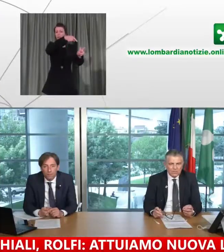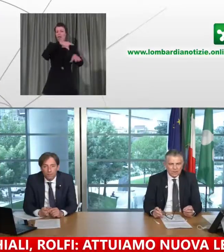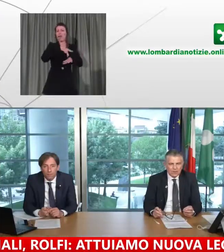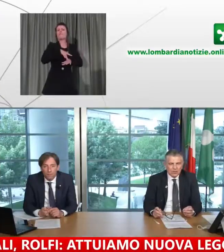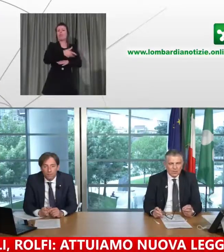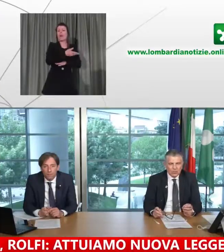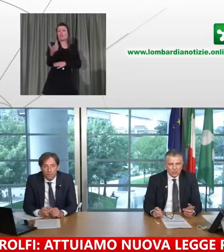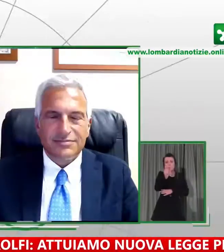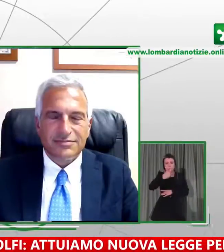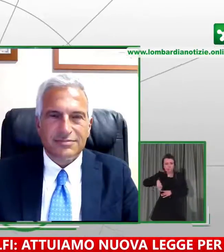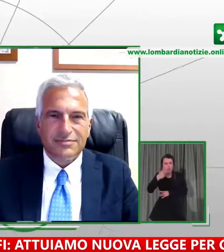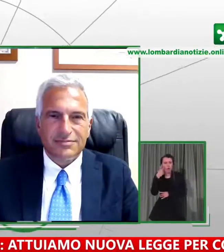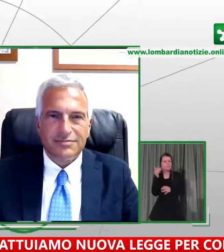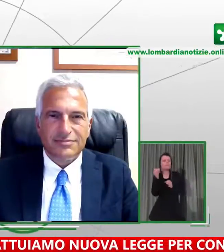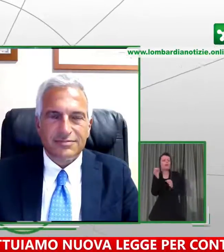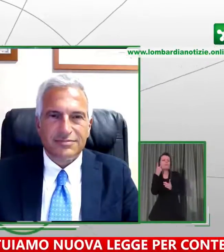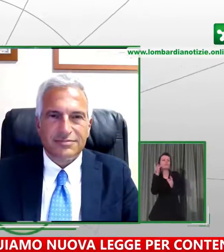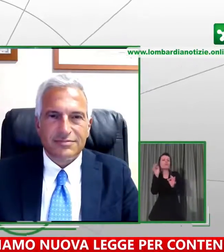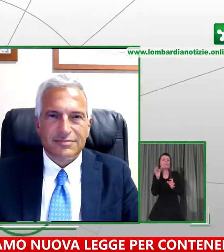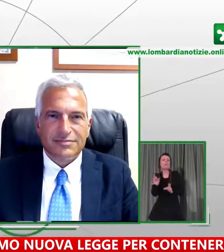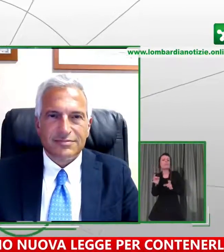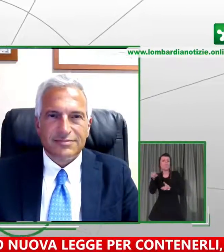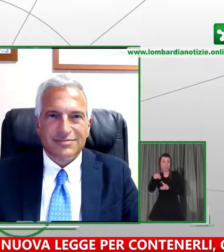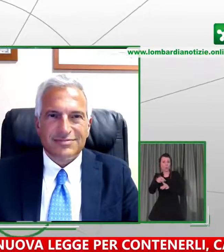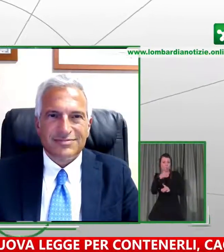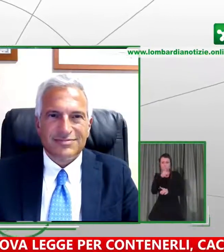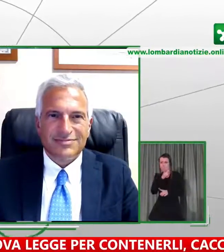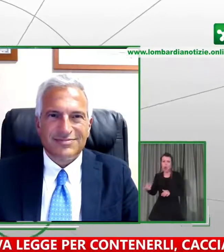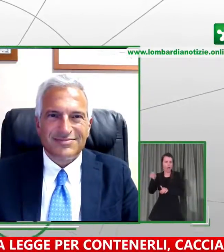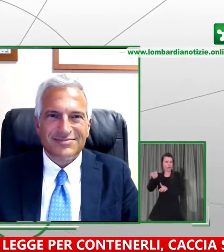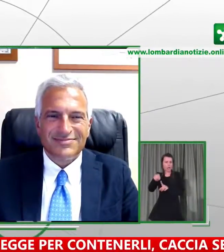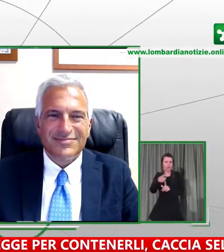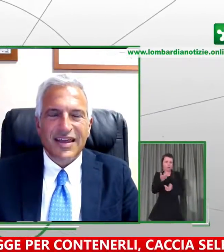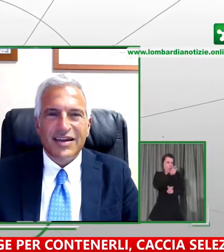virus colpisca soprattutto questa tipologia di persona.